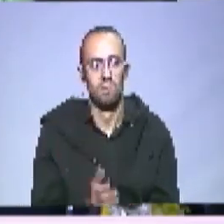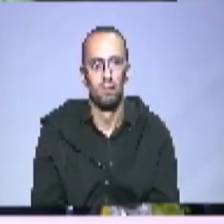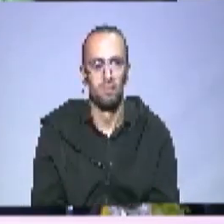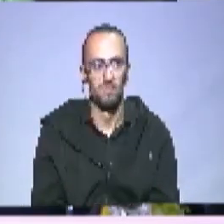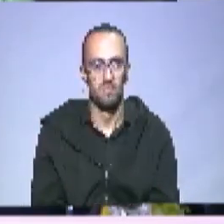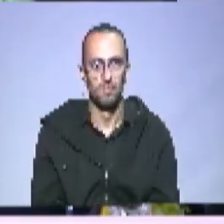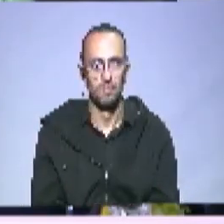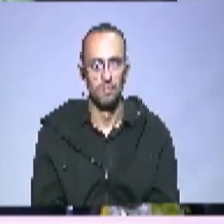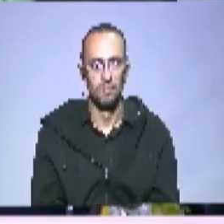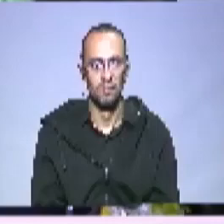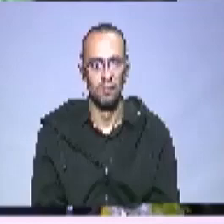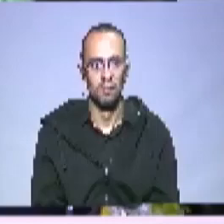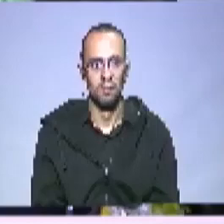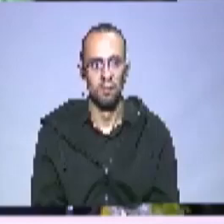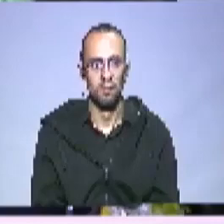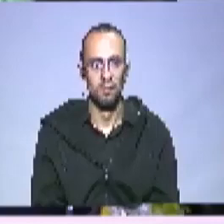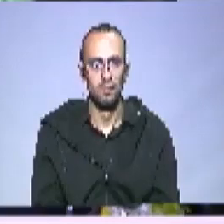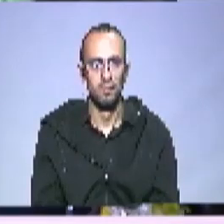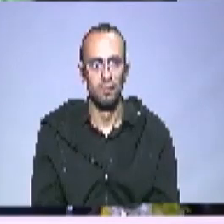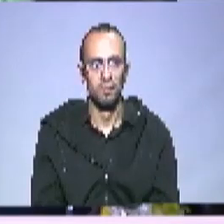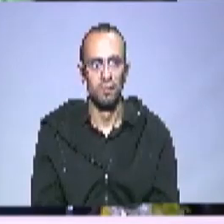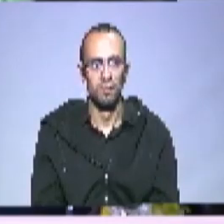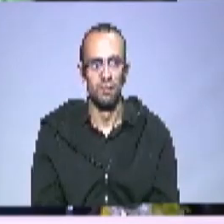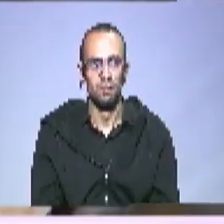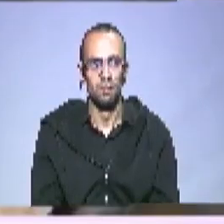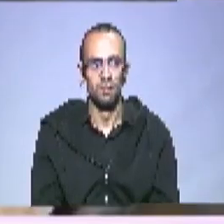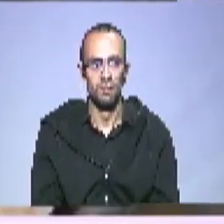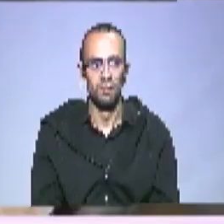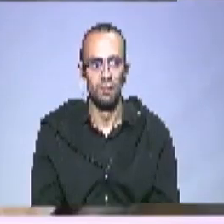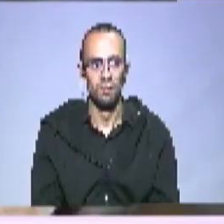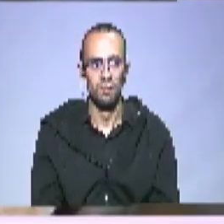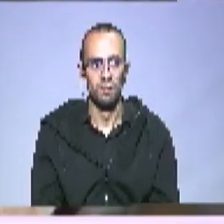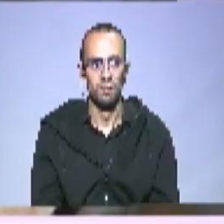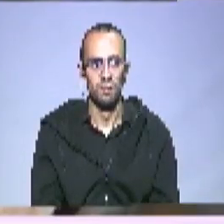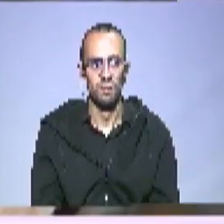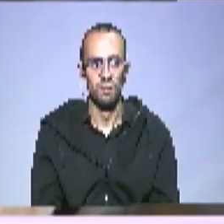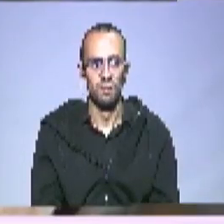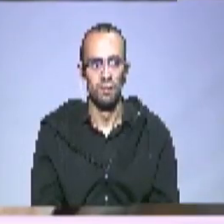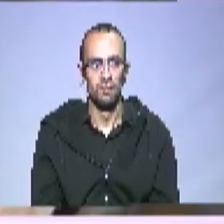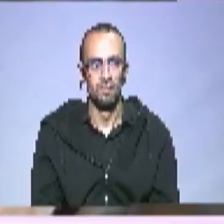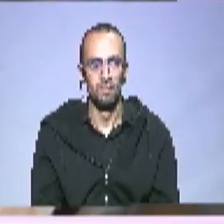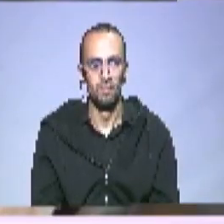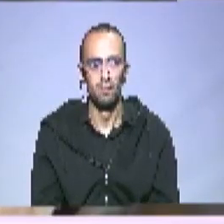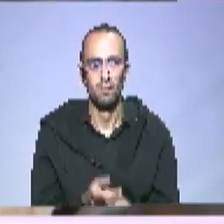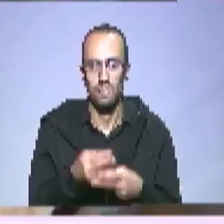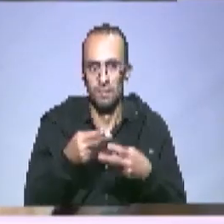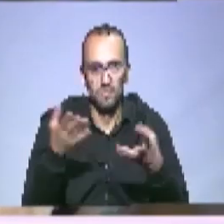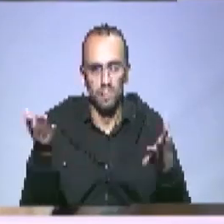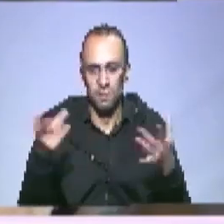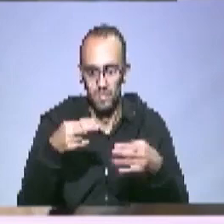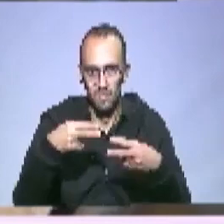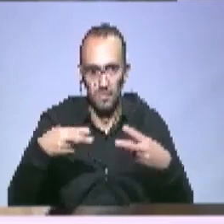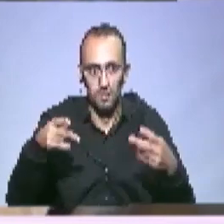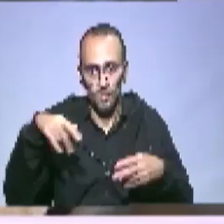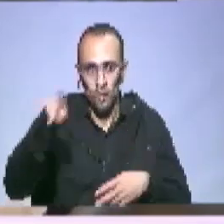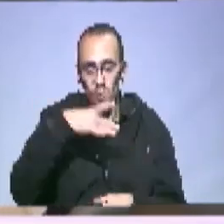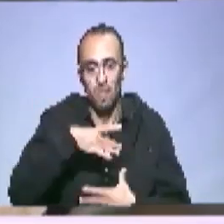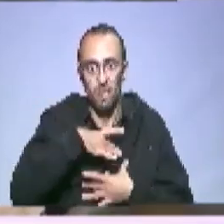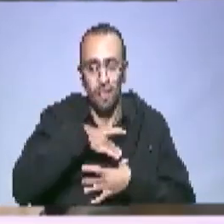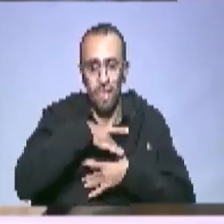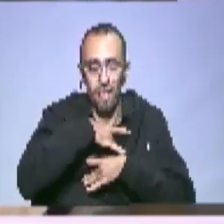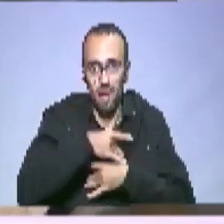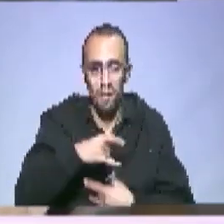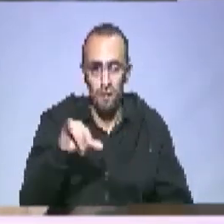في مناسبة للفطار زي ما الشيف قال، في حاجات كتيرة جدا للكيك بقى، وحضراتكم ده مهتمين جدا بالكيك يا شيف.